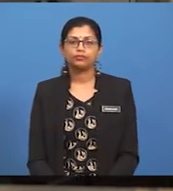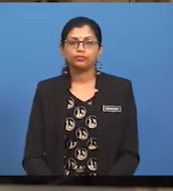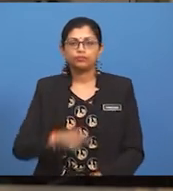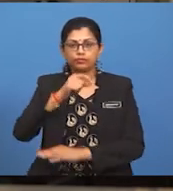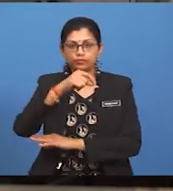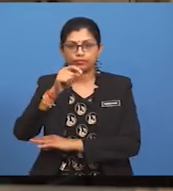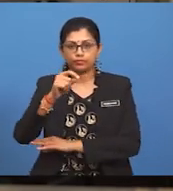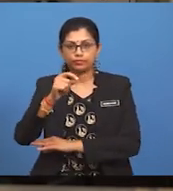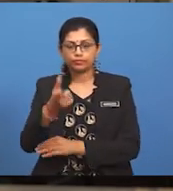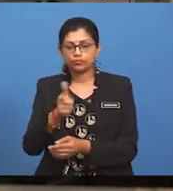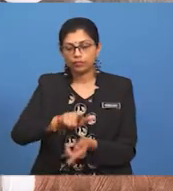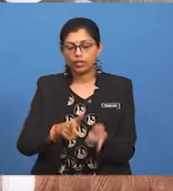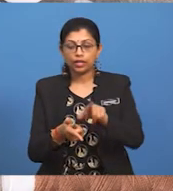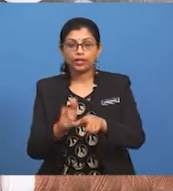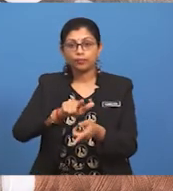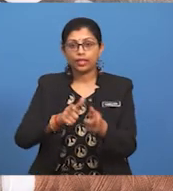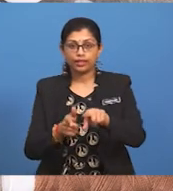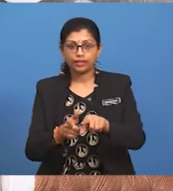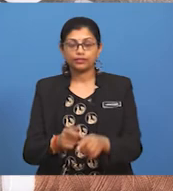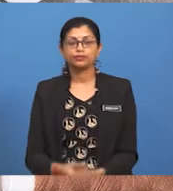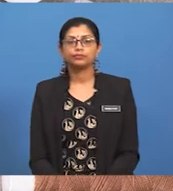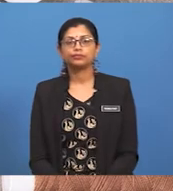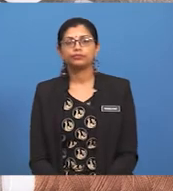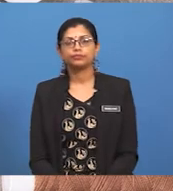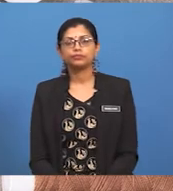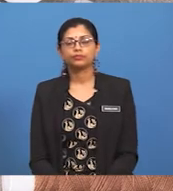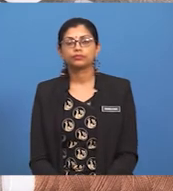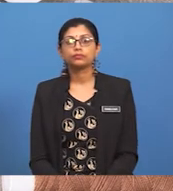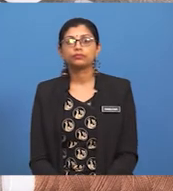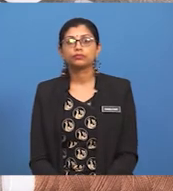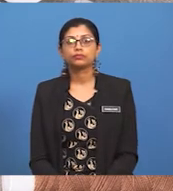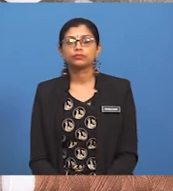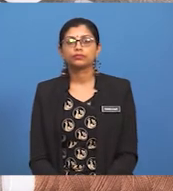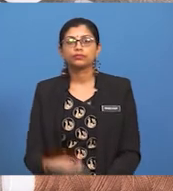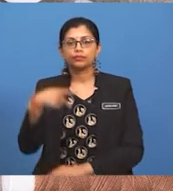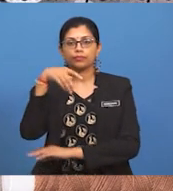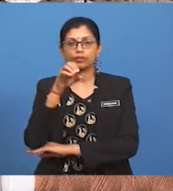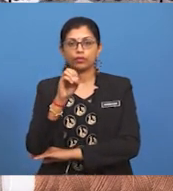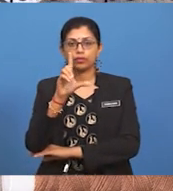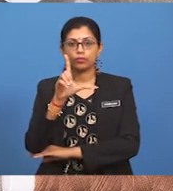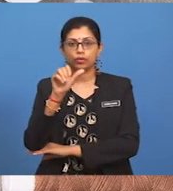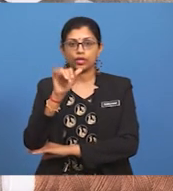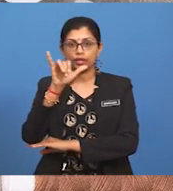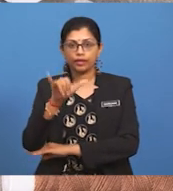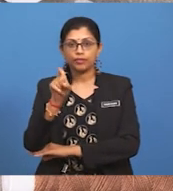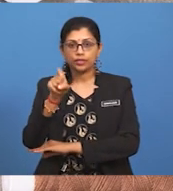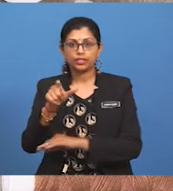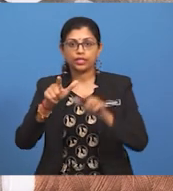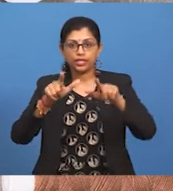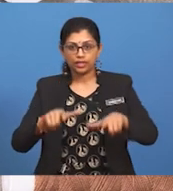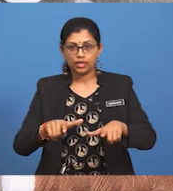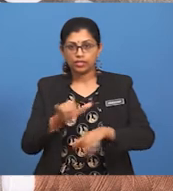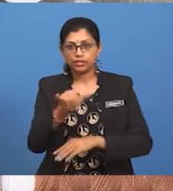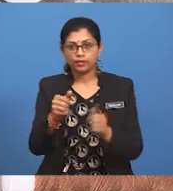Tanda lipatan. Tanda lipatan merujuk kepada pola yang perlu